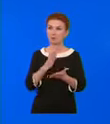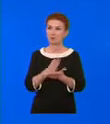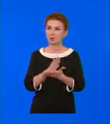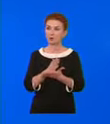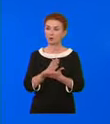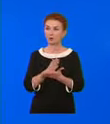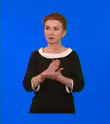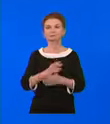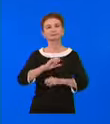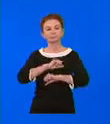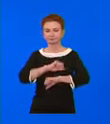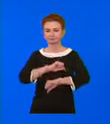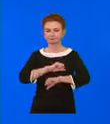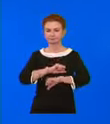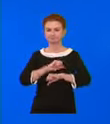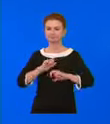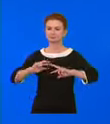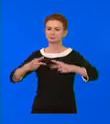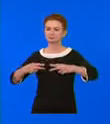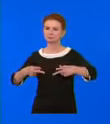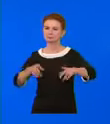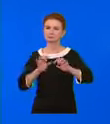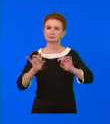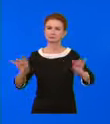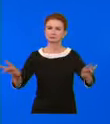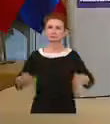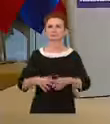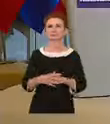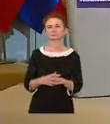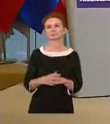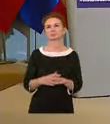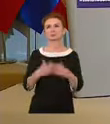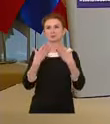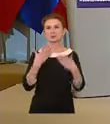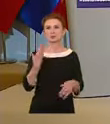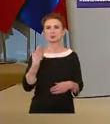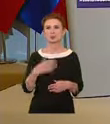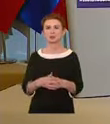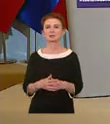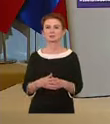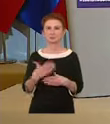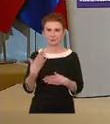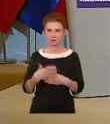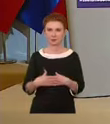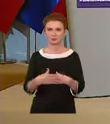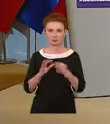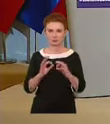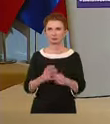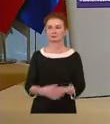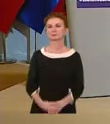w zapobieganiu rozprzestrzeniania się wirusa. Dziękuję bardzo. Na tym kończymy dzisiejszą konferencję.